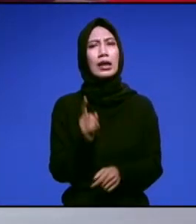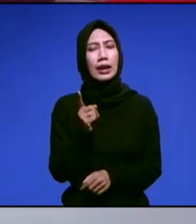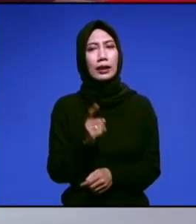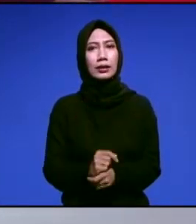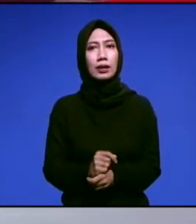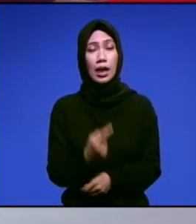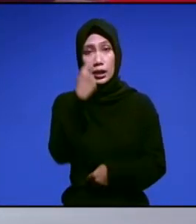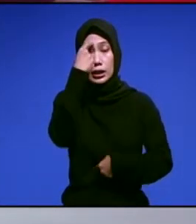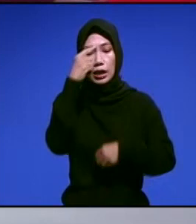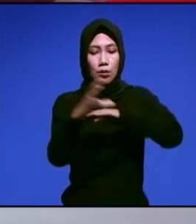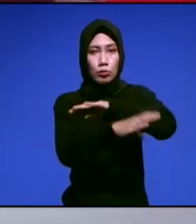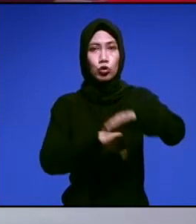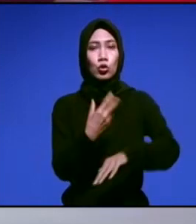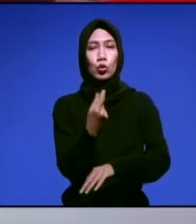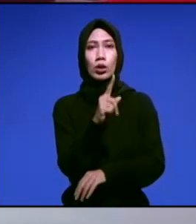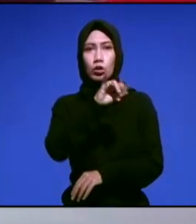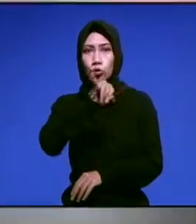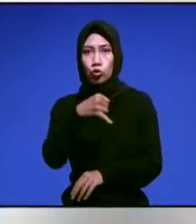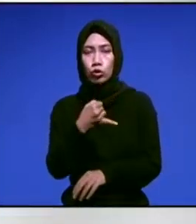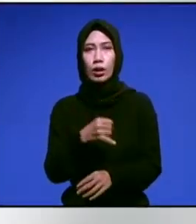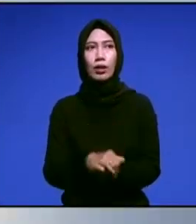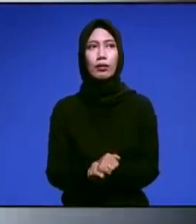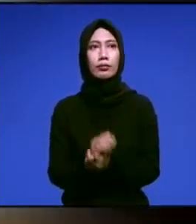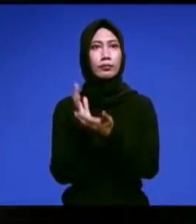ATM sebelum aksinya dipergoki korban.